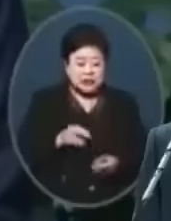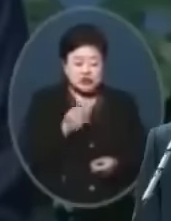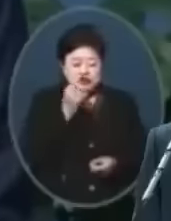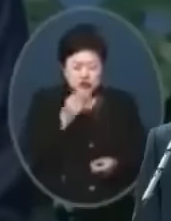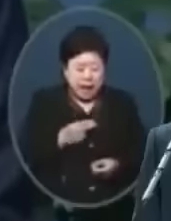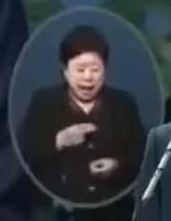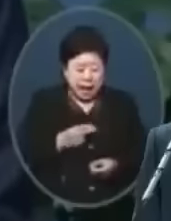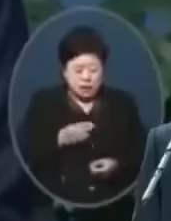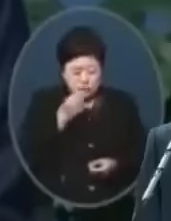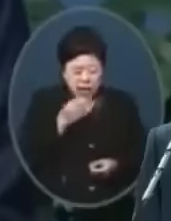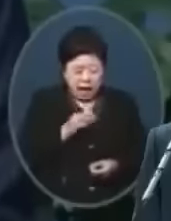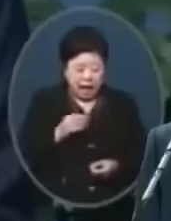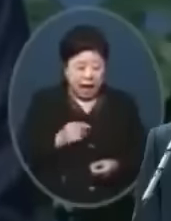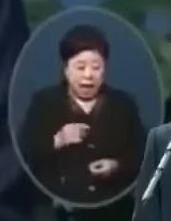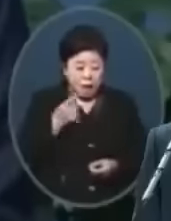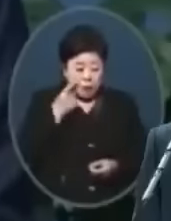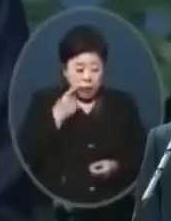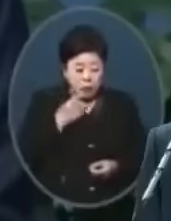그래 예수님께서